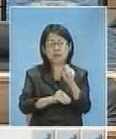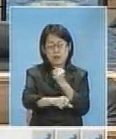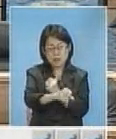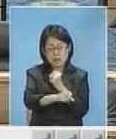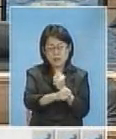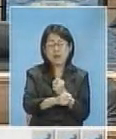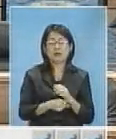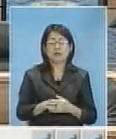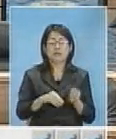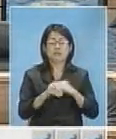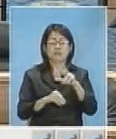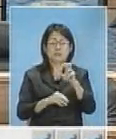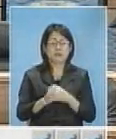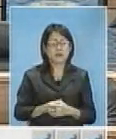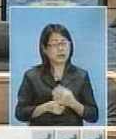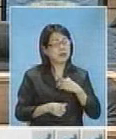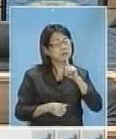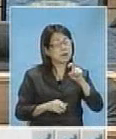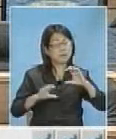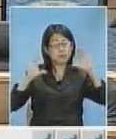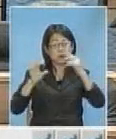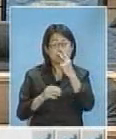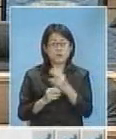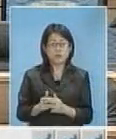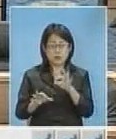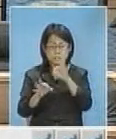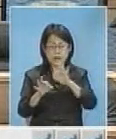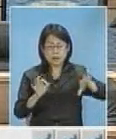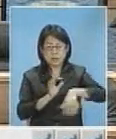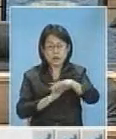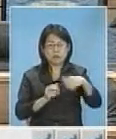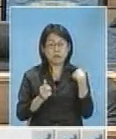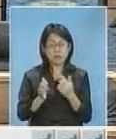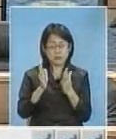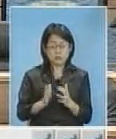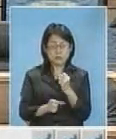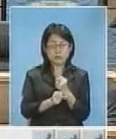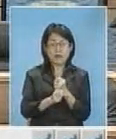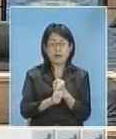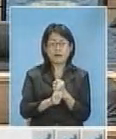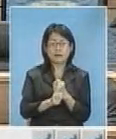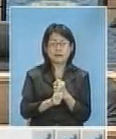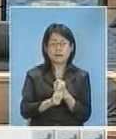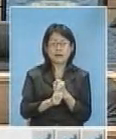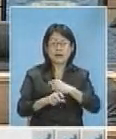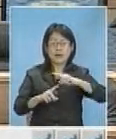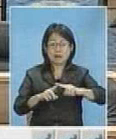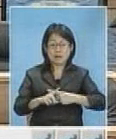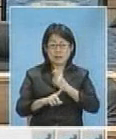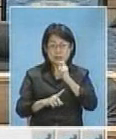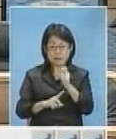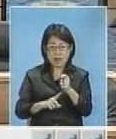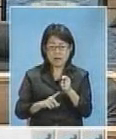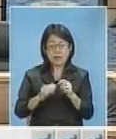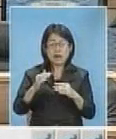ามนะครับทางรัฐบาลเคยไปเช็คดูไหมครับว่าธนาคารพาณิชย์ทั้งระบบเนี่ยเขามีลูกจ้างที่มีอัตราค่าจ้างต่ำกว่าค่าแรงขั้น